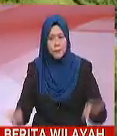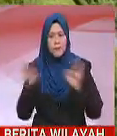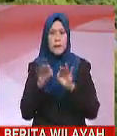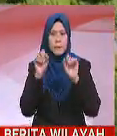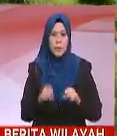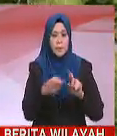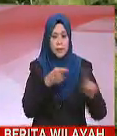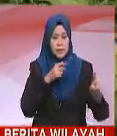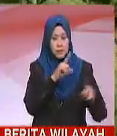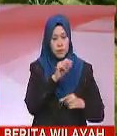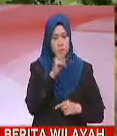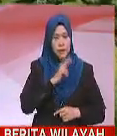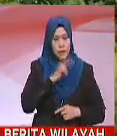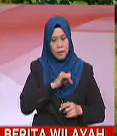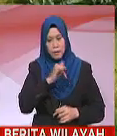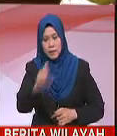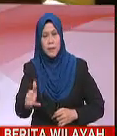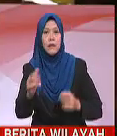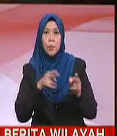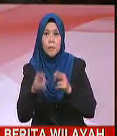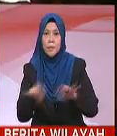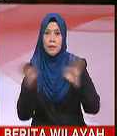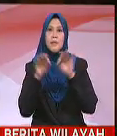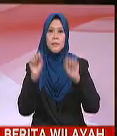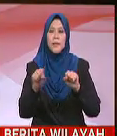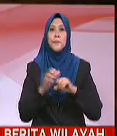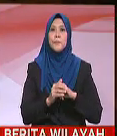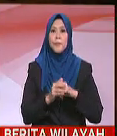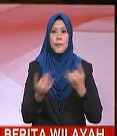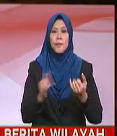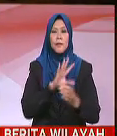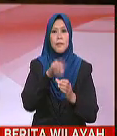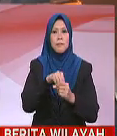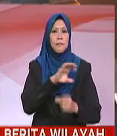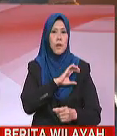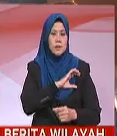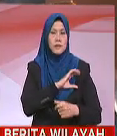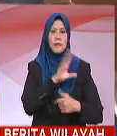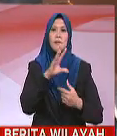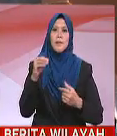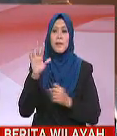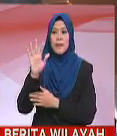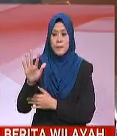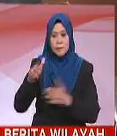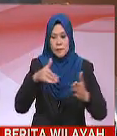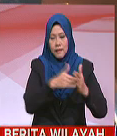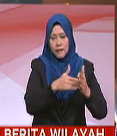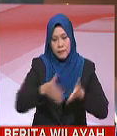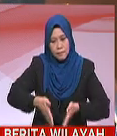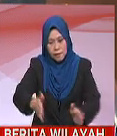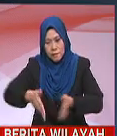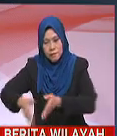dari zona merah seramai 308 anggota polisi terlibat dalam operasi melibatkan lima sekatan Jalan Raya